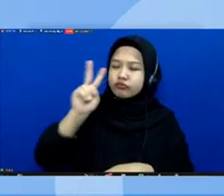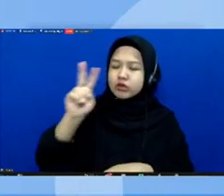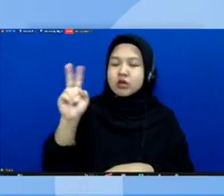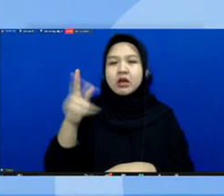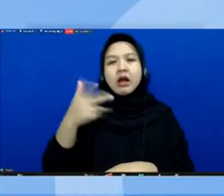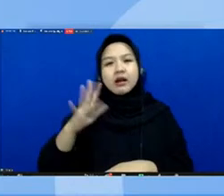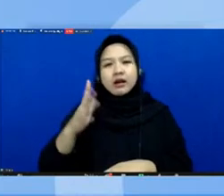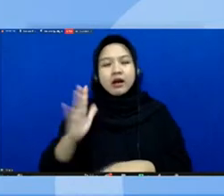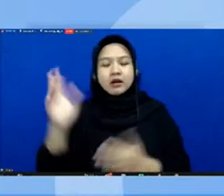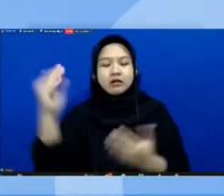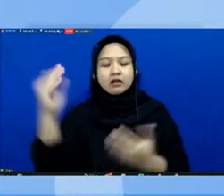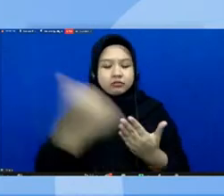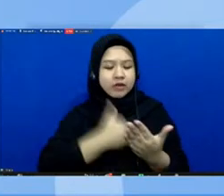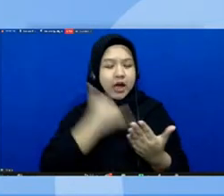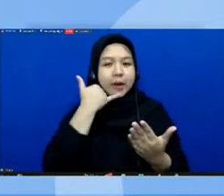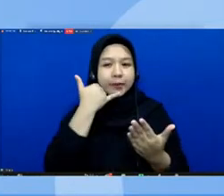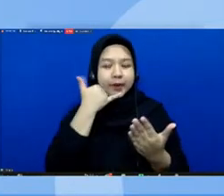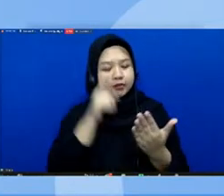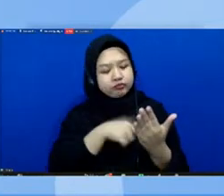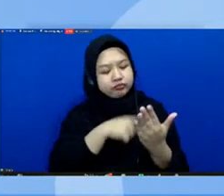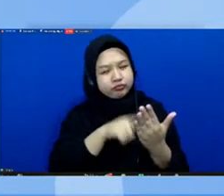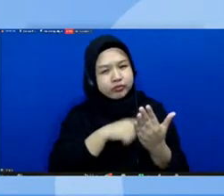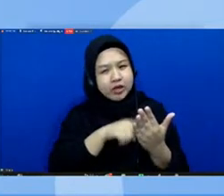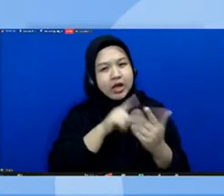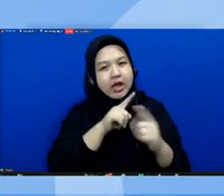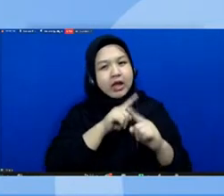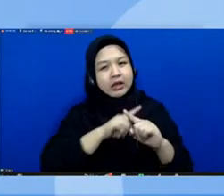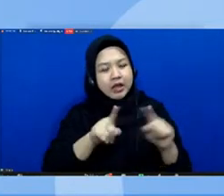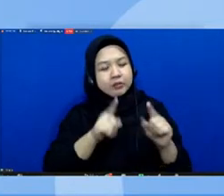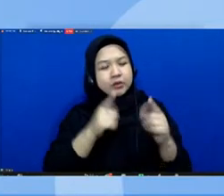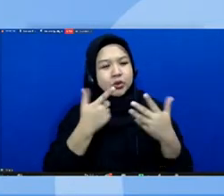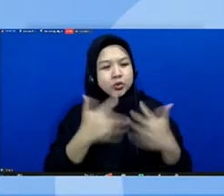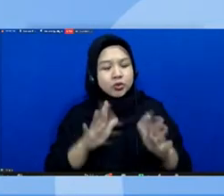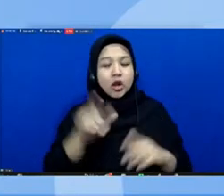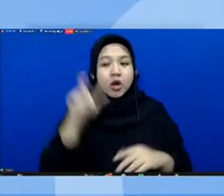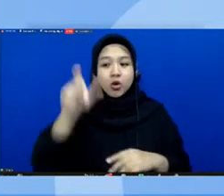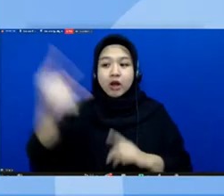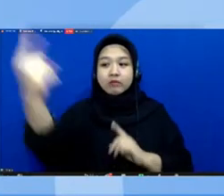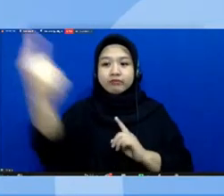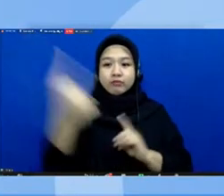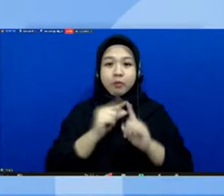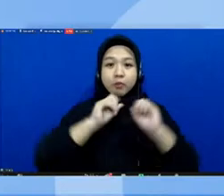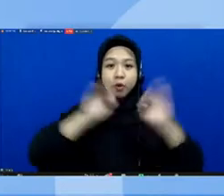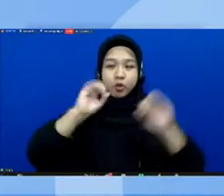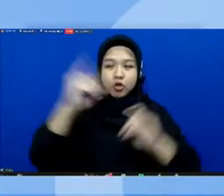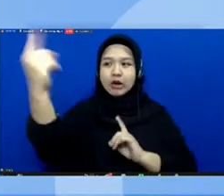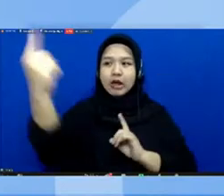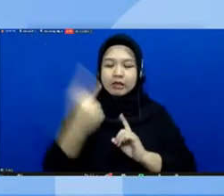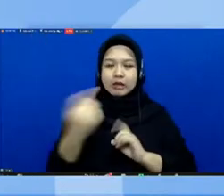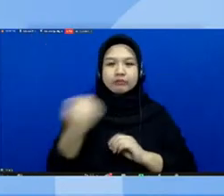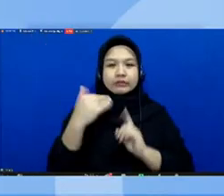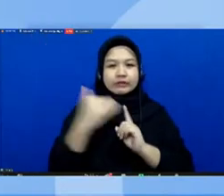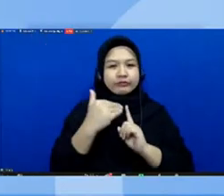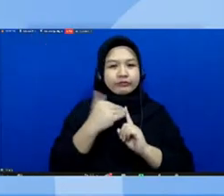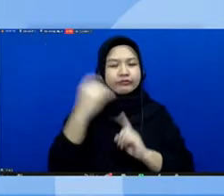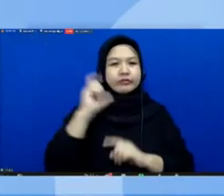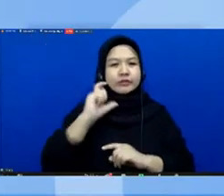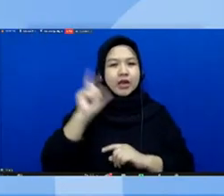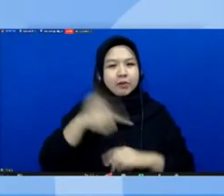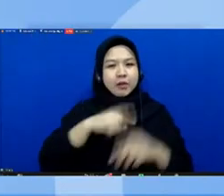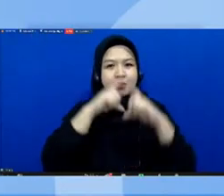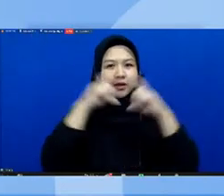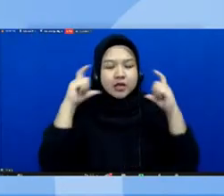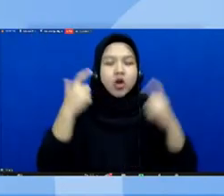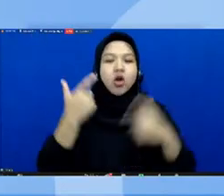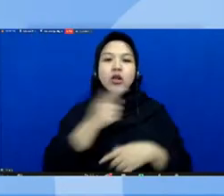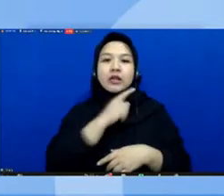ke HP. Tapi setelah promotor datang mengingatkan cara penggunaan masker pun ternyata selama